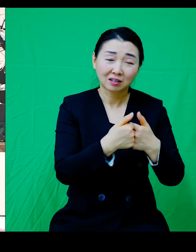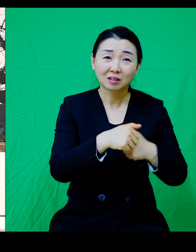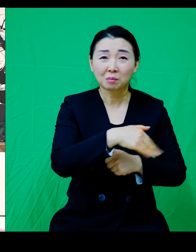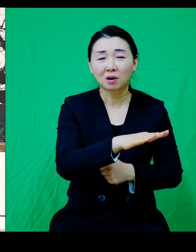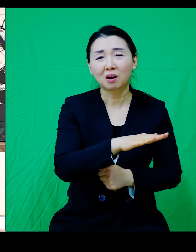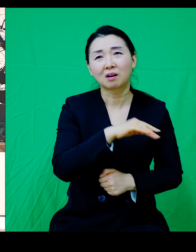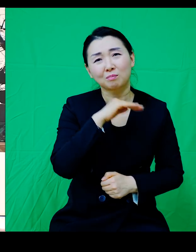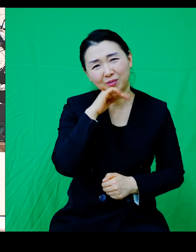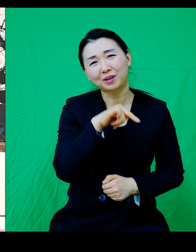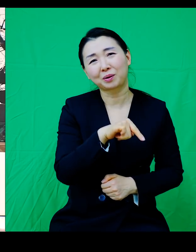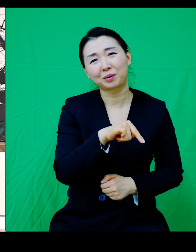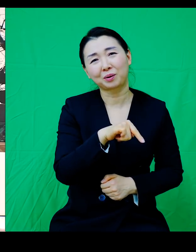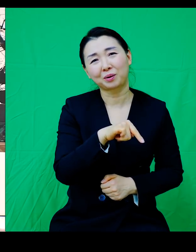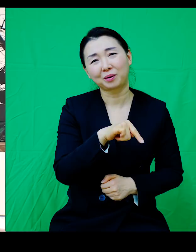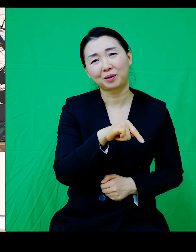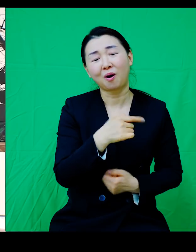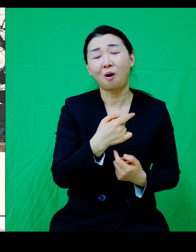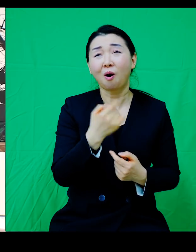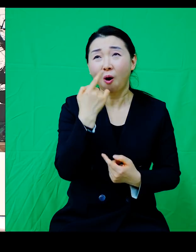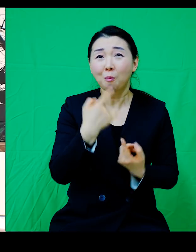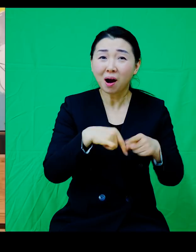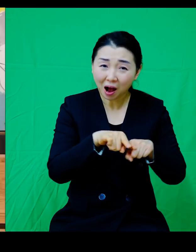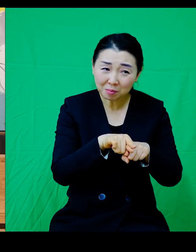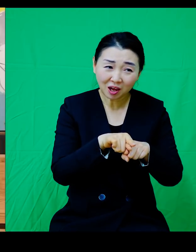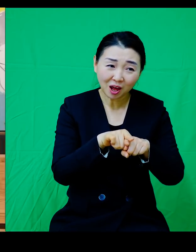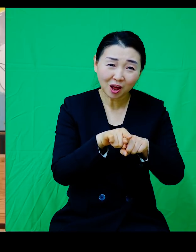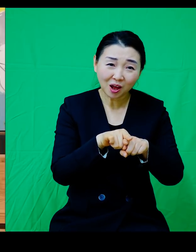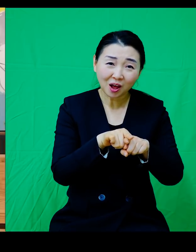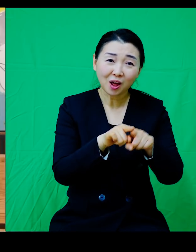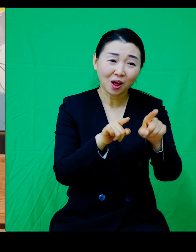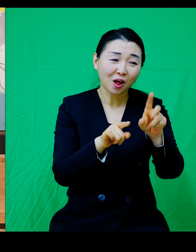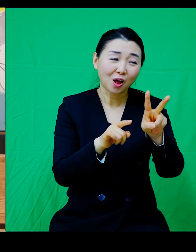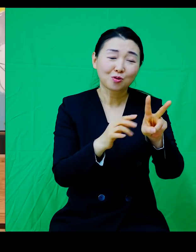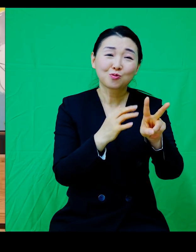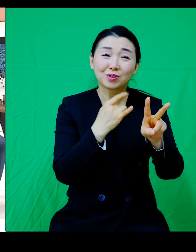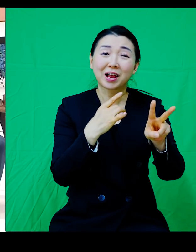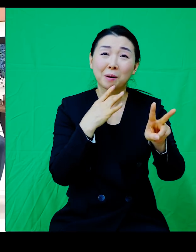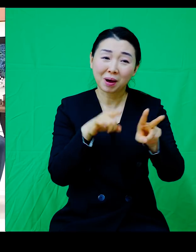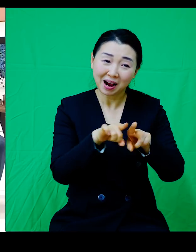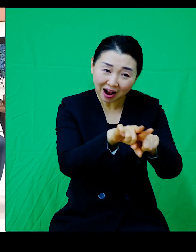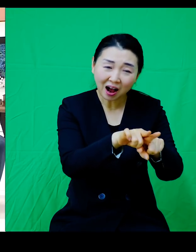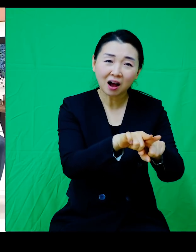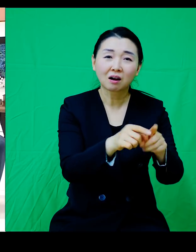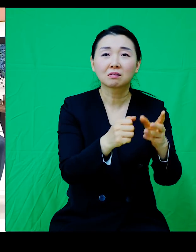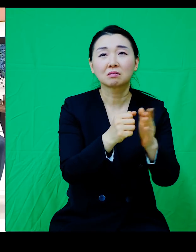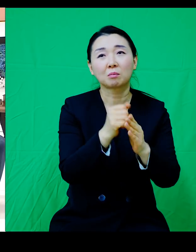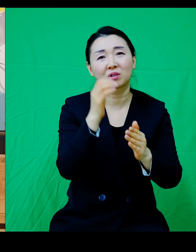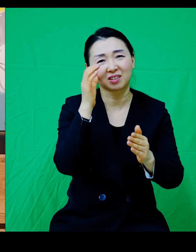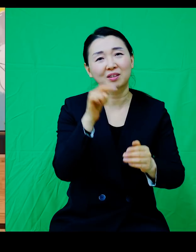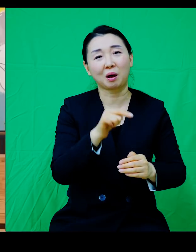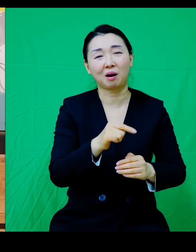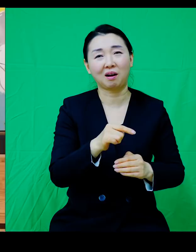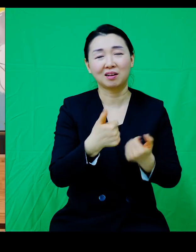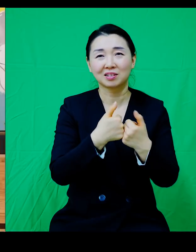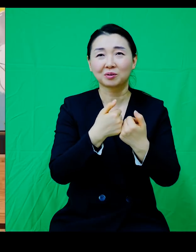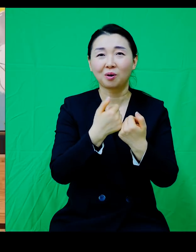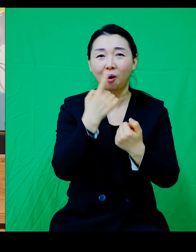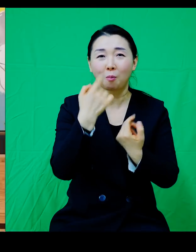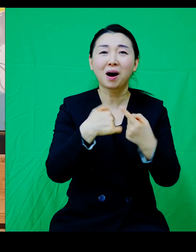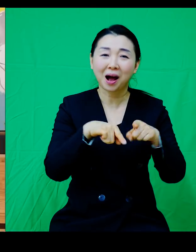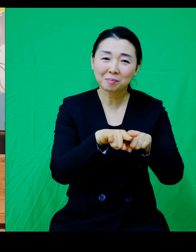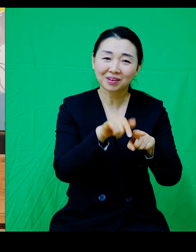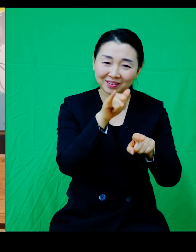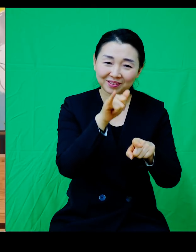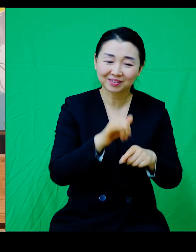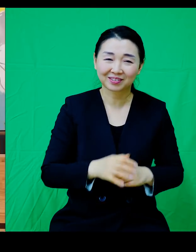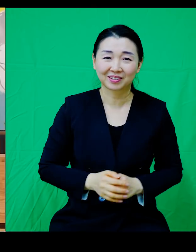기다리고요. 다행이네요. 엄마랑 같이 하니까. 그런 그렇죠. 것도 있어요. 아, 맞아, 그러네요. 엄마와 둘이 같이 가니까. 같이 맞아요. 하니까. 엄마랑 맞아요, 쓸수 있는 맞아요. 거지. 맞아요. 그 상담도 엄마랑